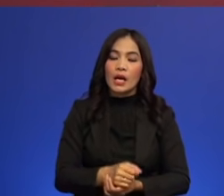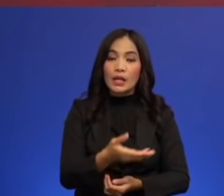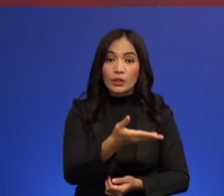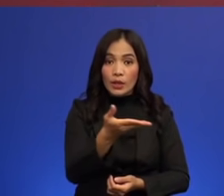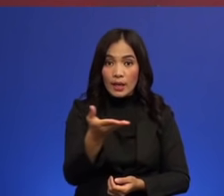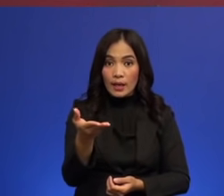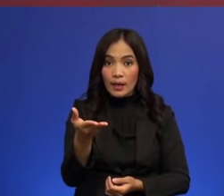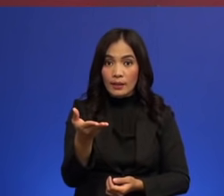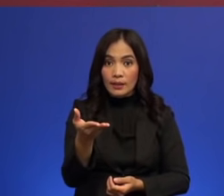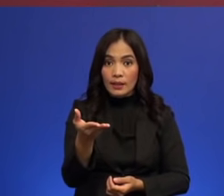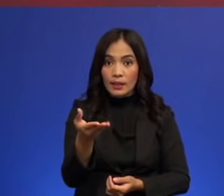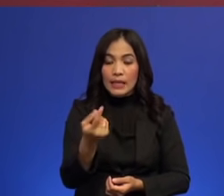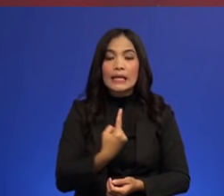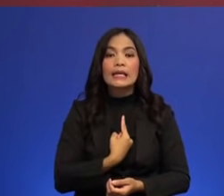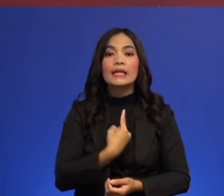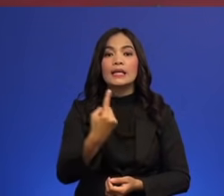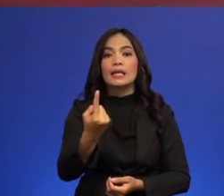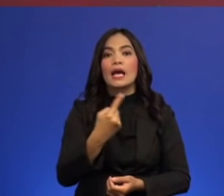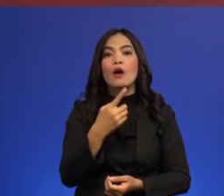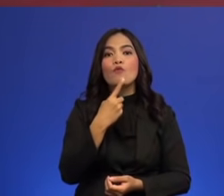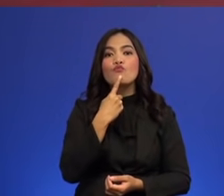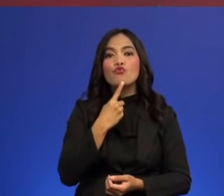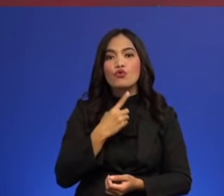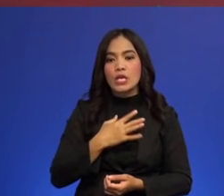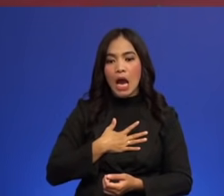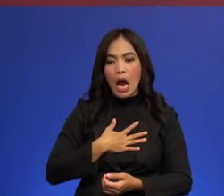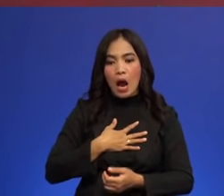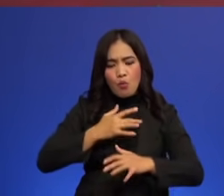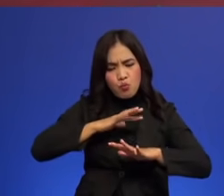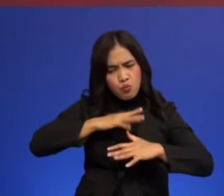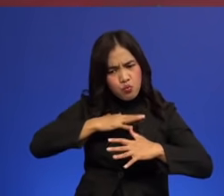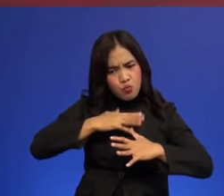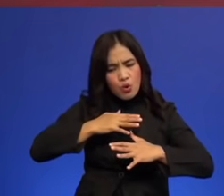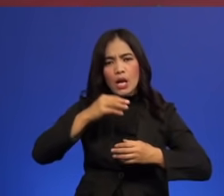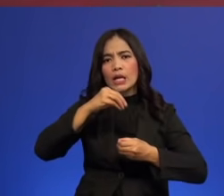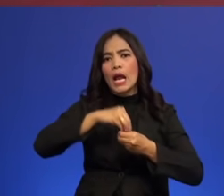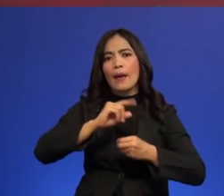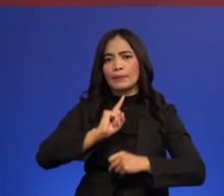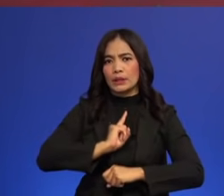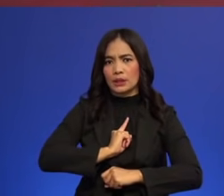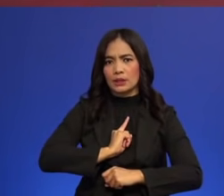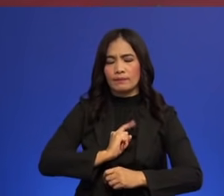saudara, kita akan memiliki kegentaran.